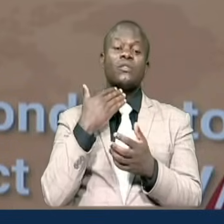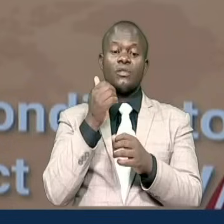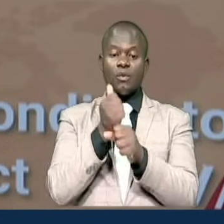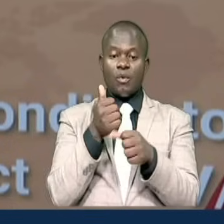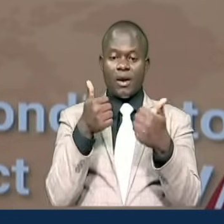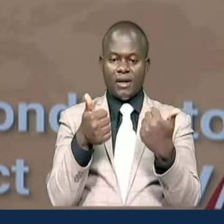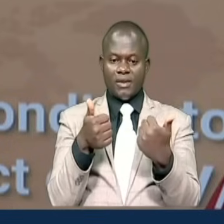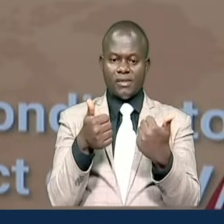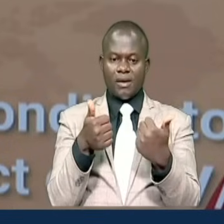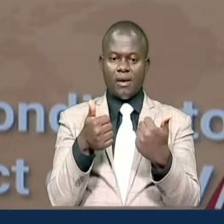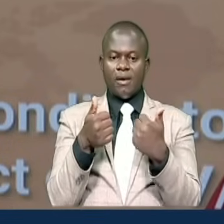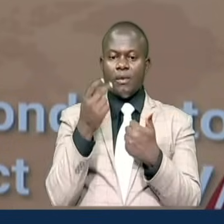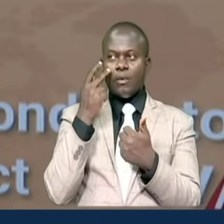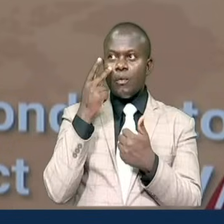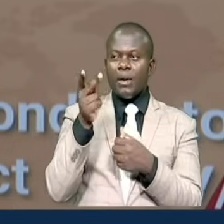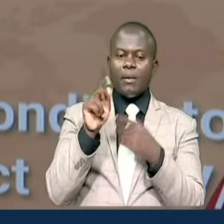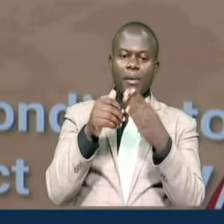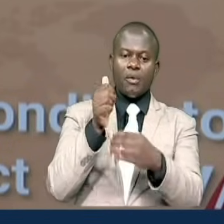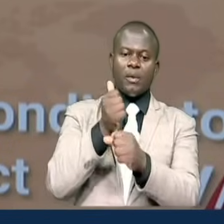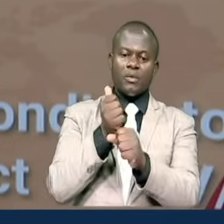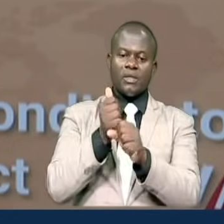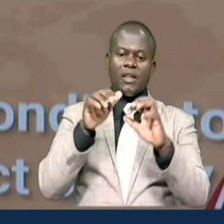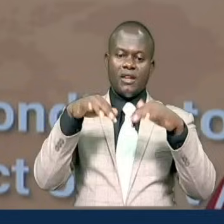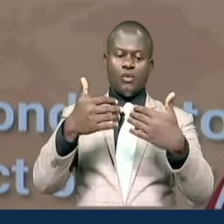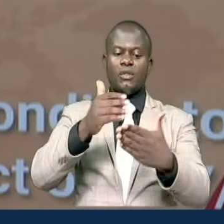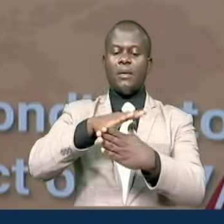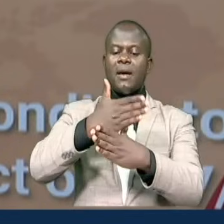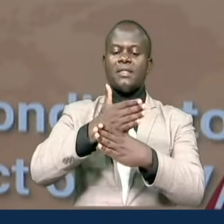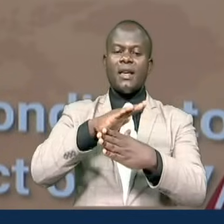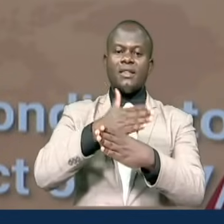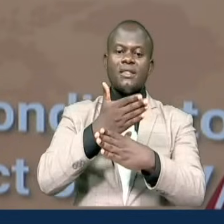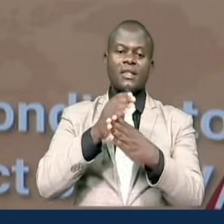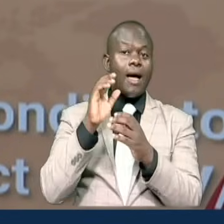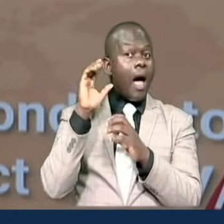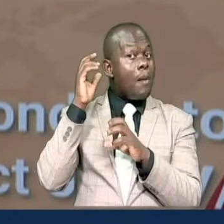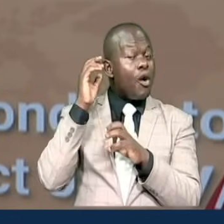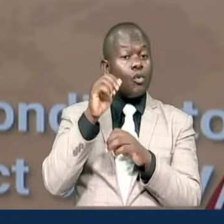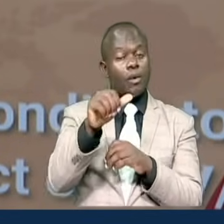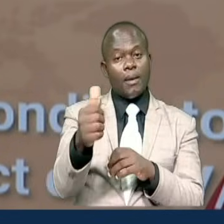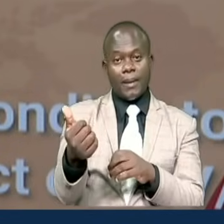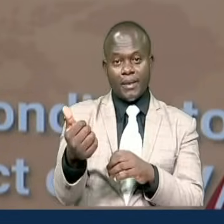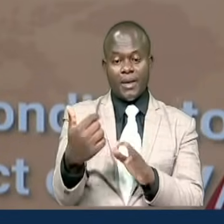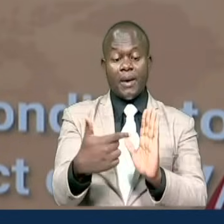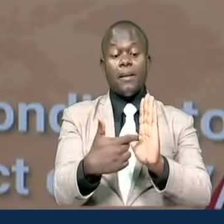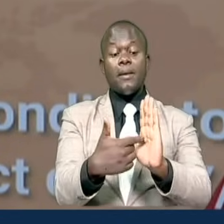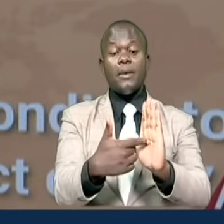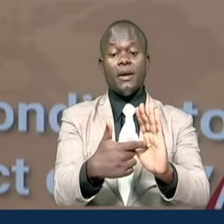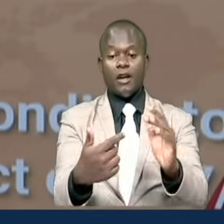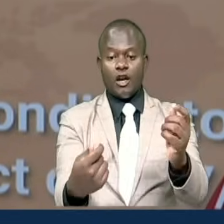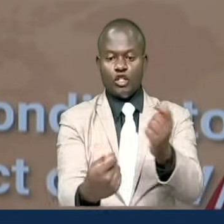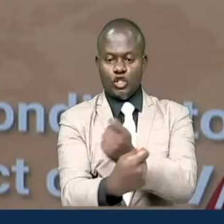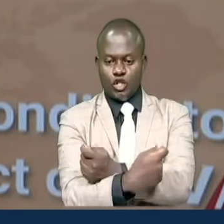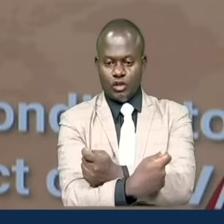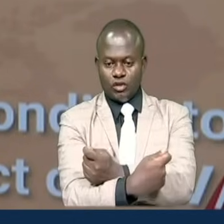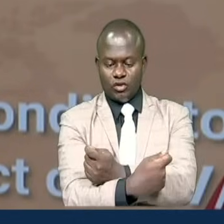neza no kureba babikoze ni gute basangiza amakuru bagenzi babo babereka impinduka